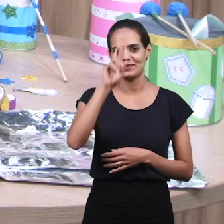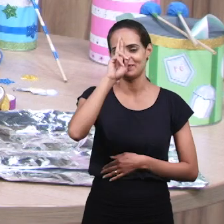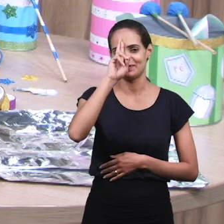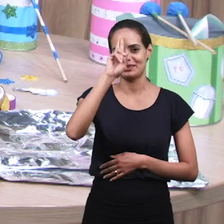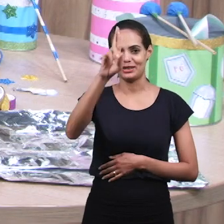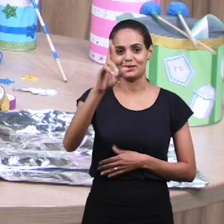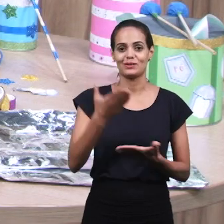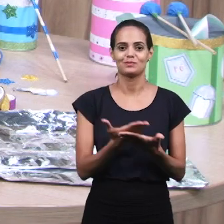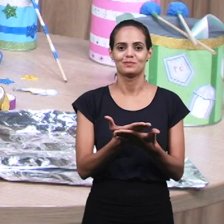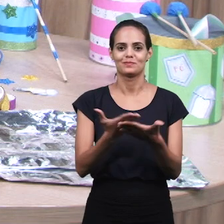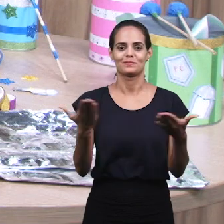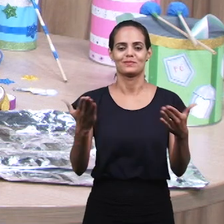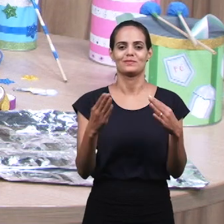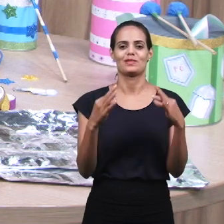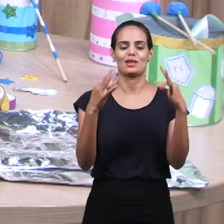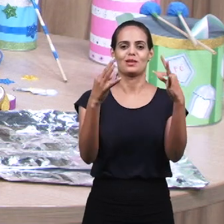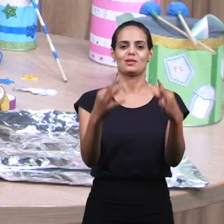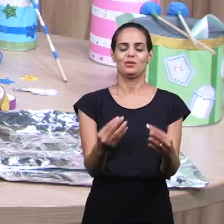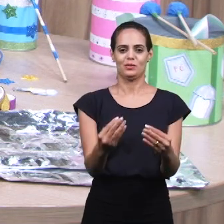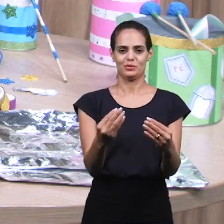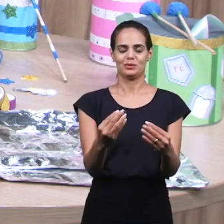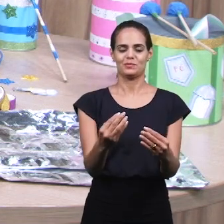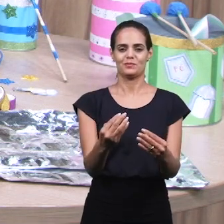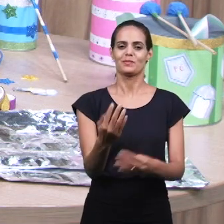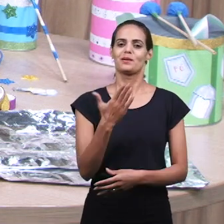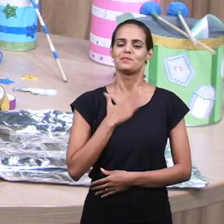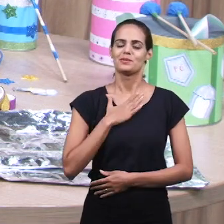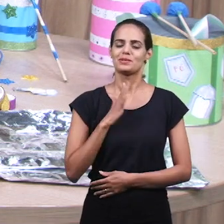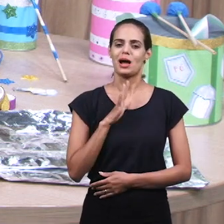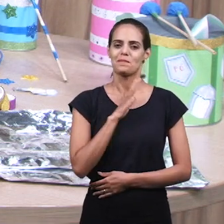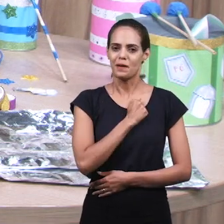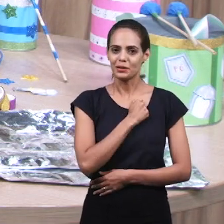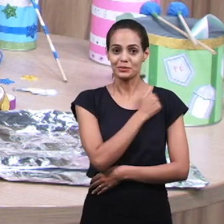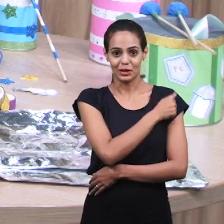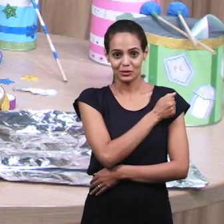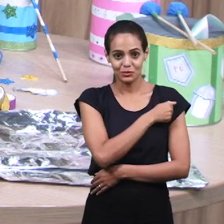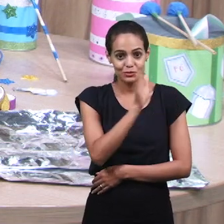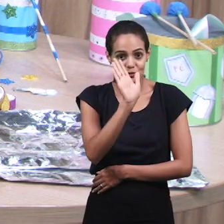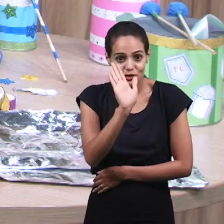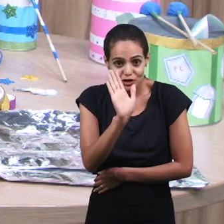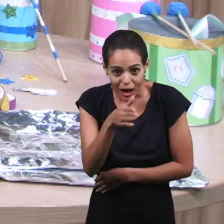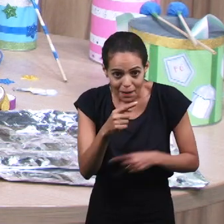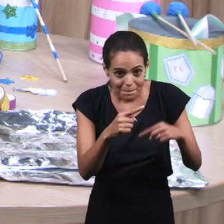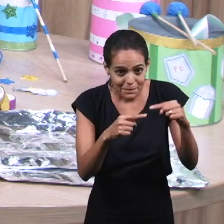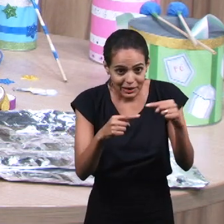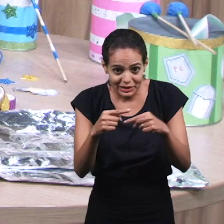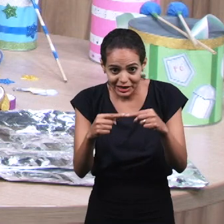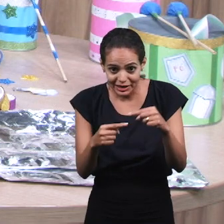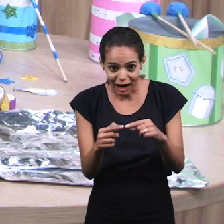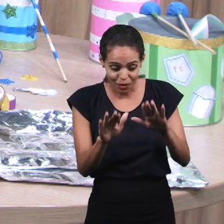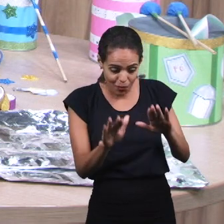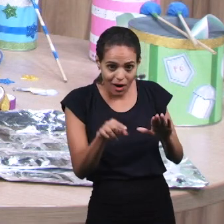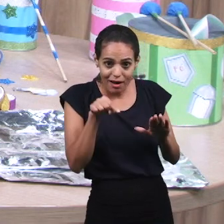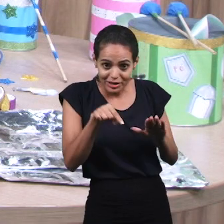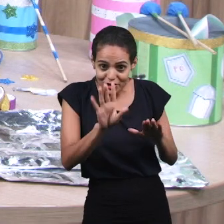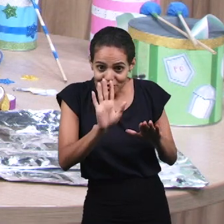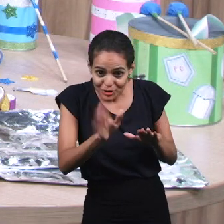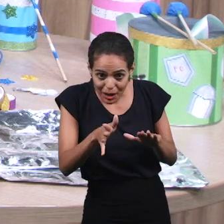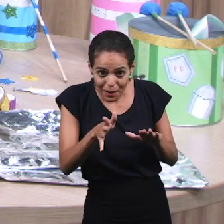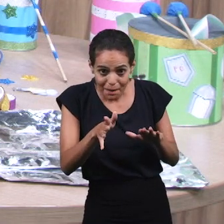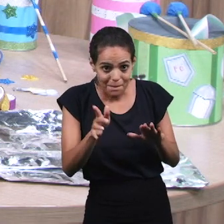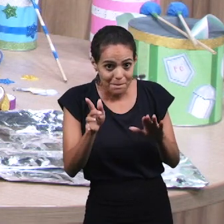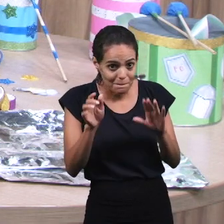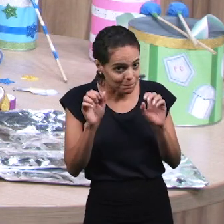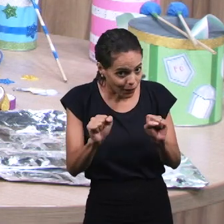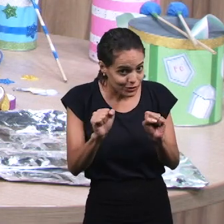La paix du Seigneur à tous. Et vous, mes bien-aimés, vous avez déjà eu le matériel mis